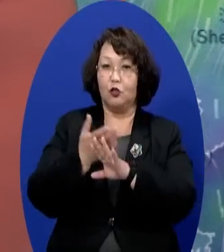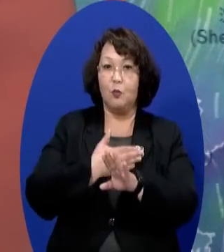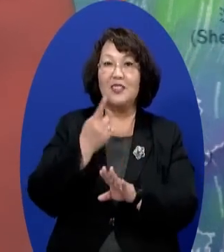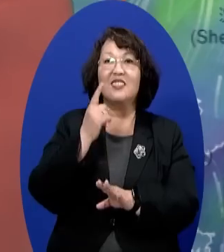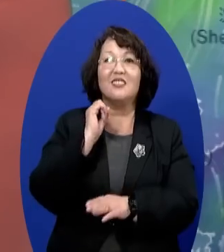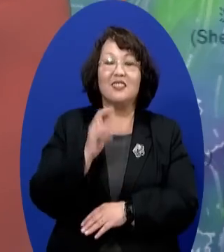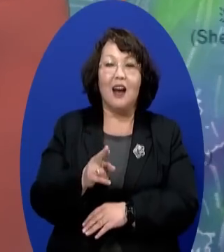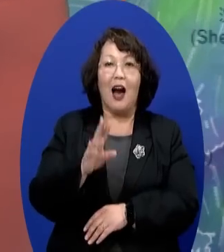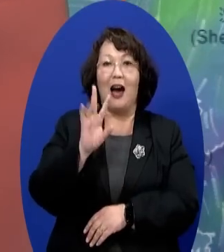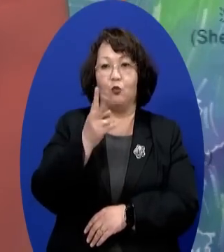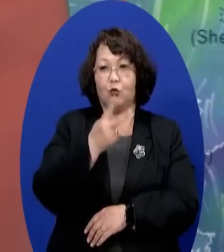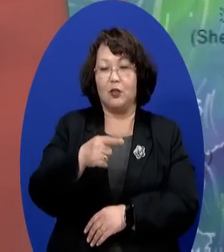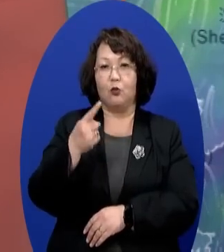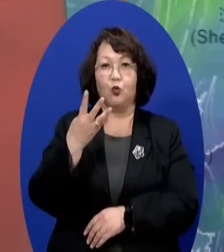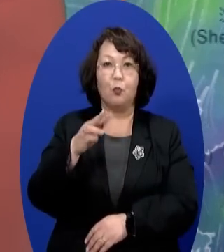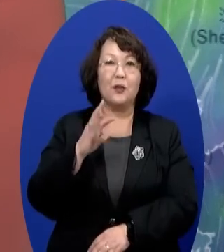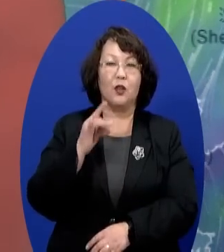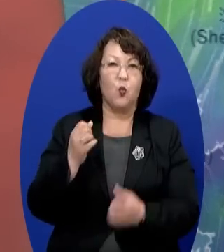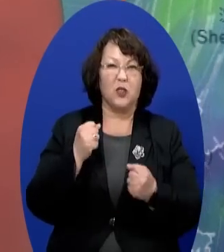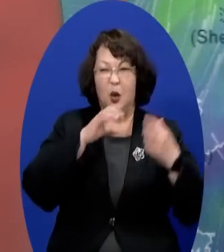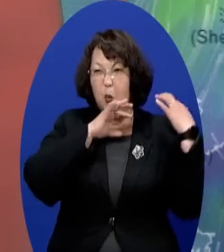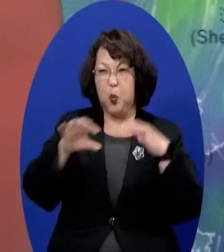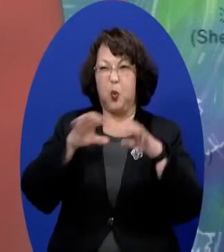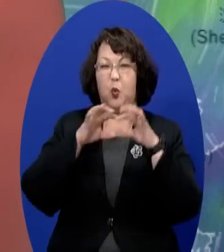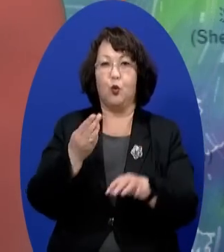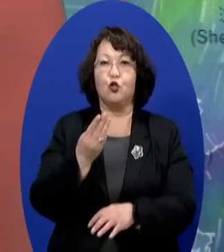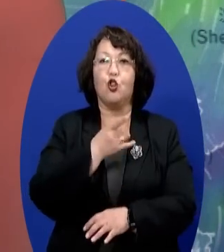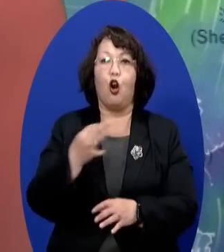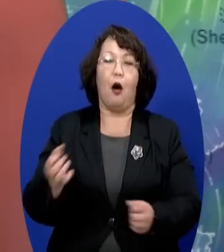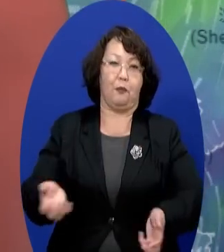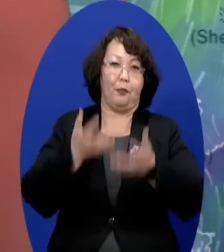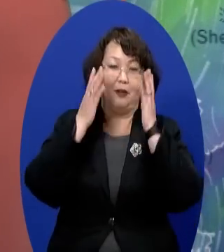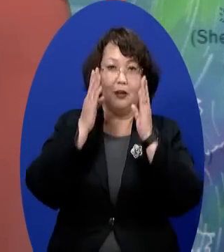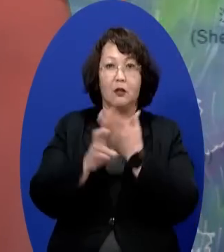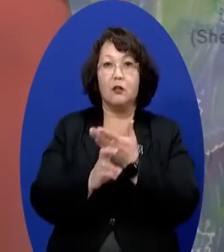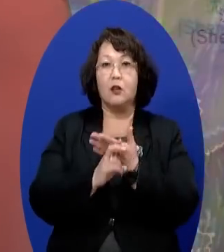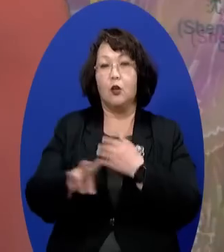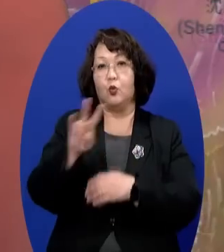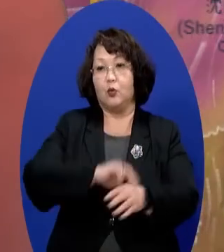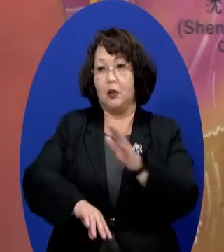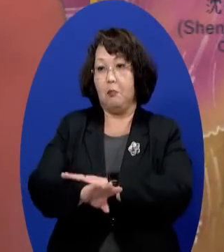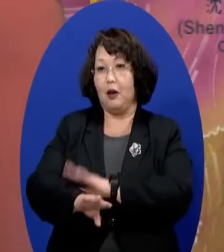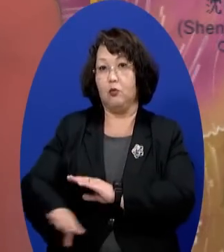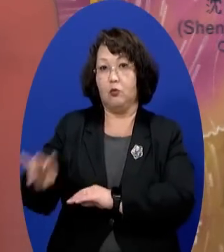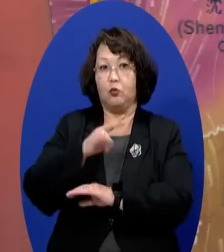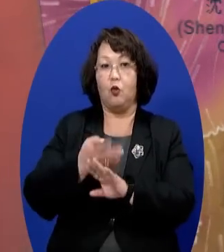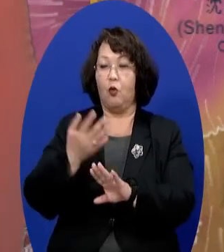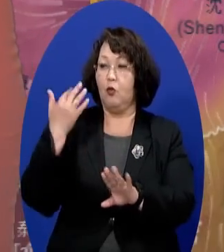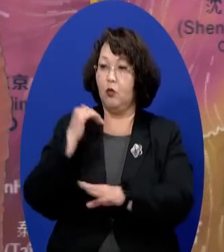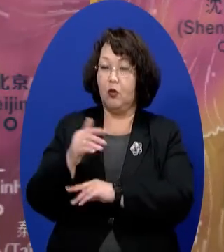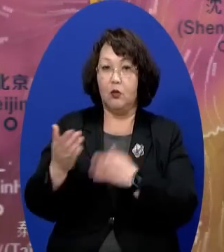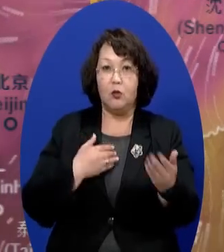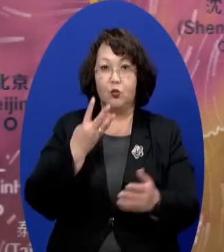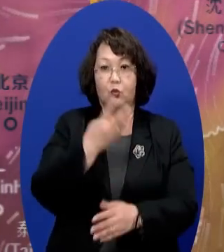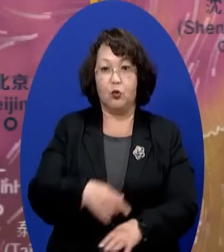секундэд 12-14 метр хүрч ширүүлж, шорон шуурх шуурхайг анхааруулъя. Агаарын температурын хувьд нутгийн баруун хагас орчимд өмнөх өдрүүдтэй харьцуулахад